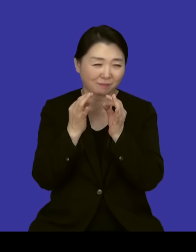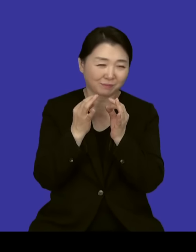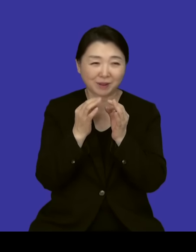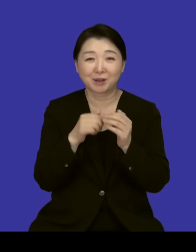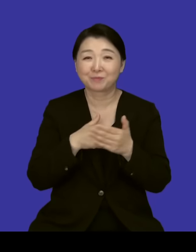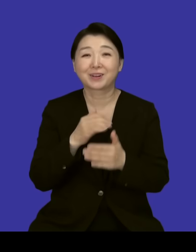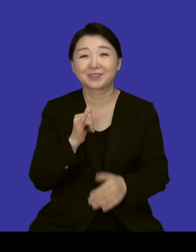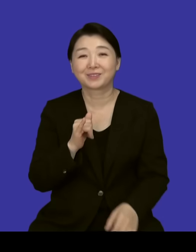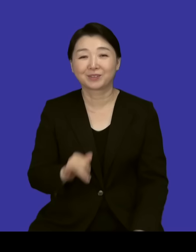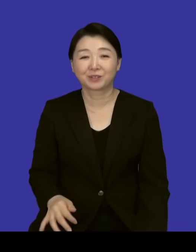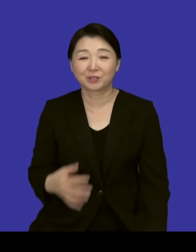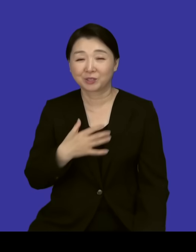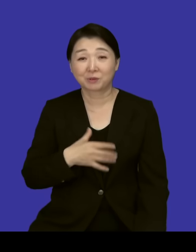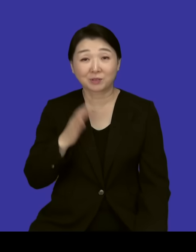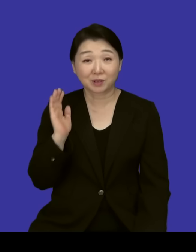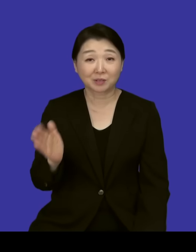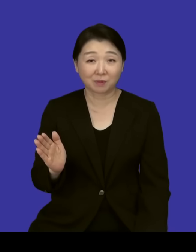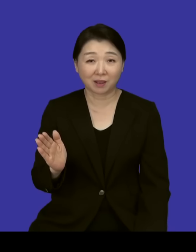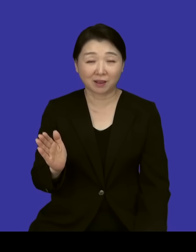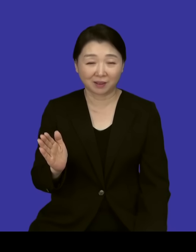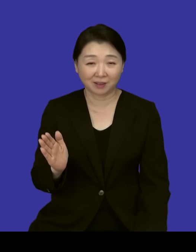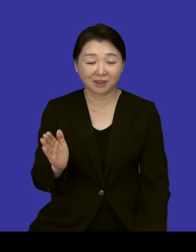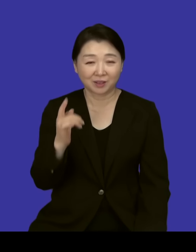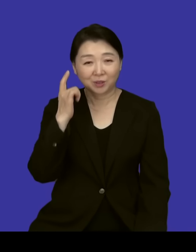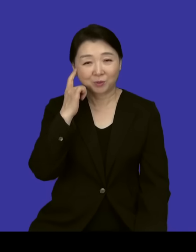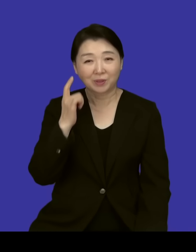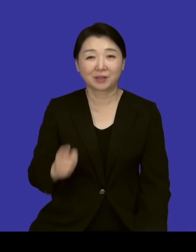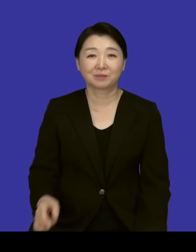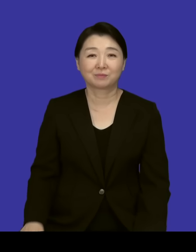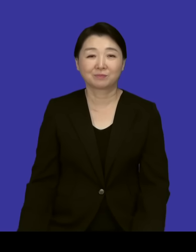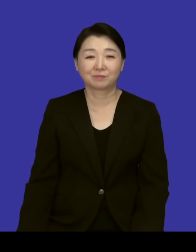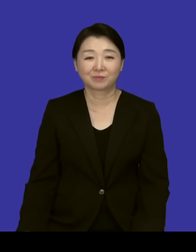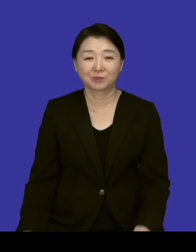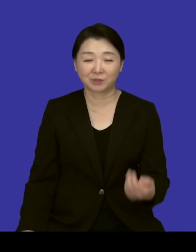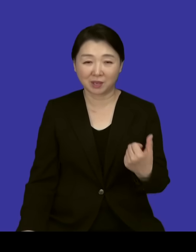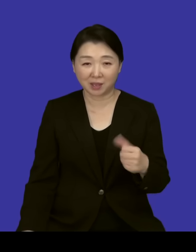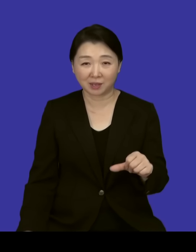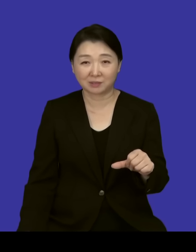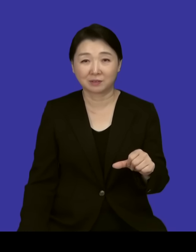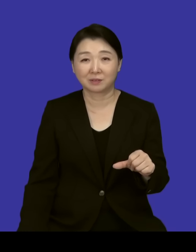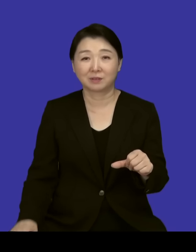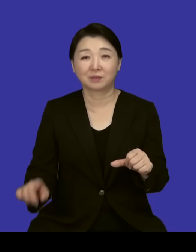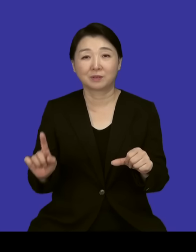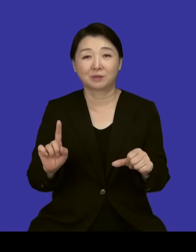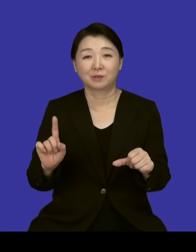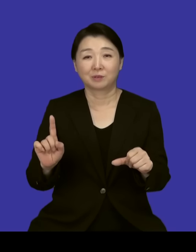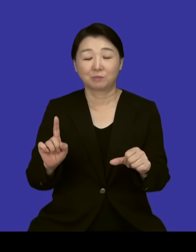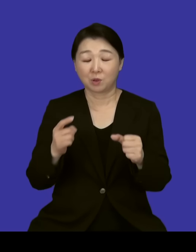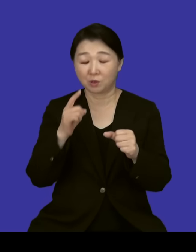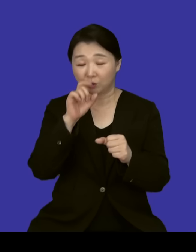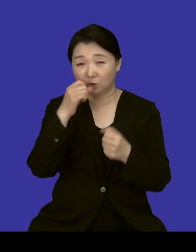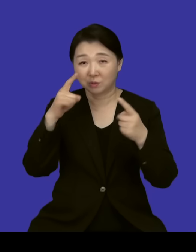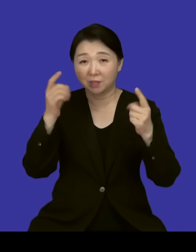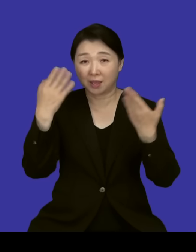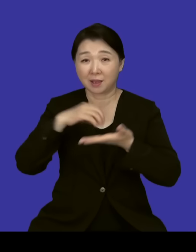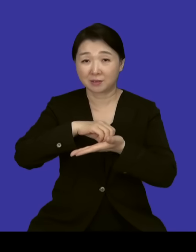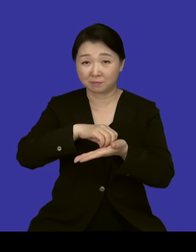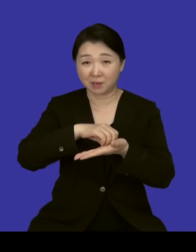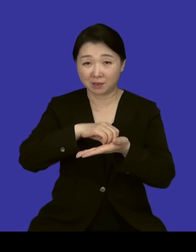노심초사하니까 그래서 걱정하지 말라고 그냥 우리 아들이 정말 좋은 대학에